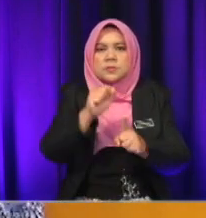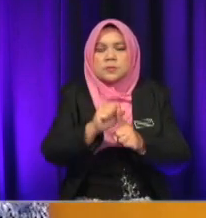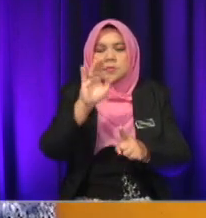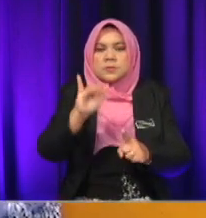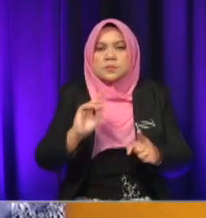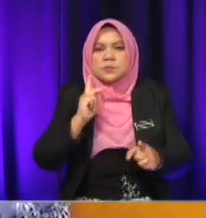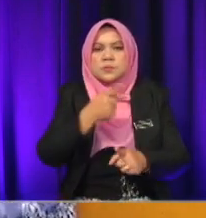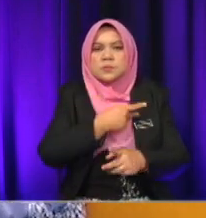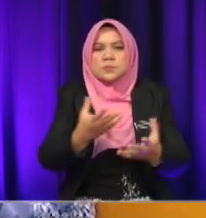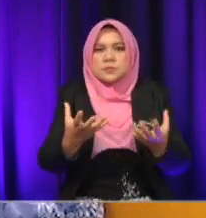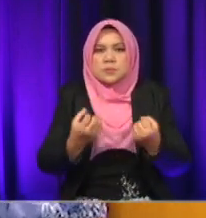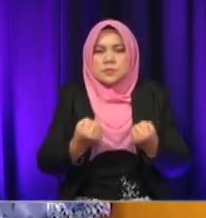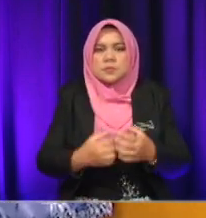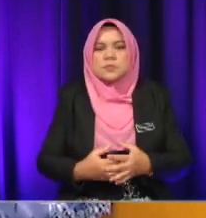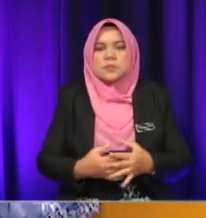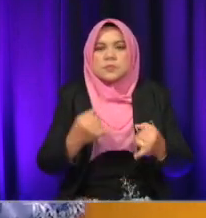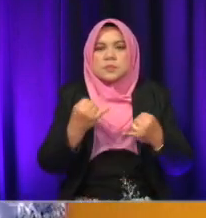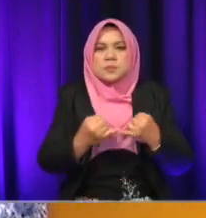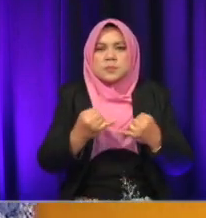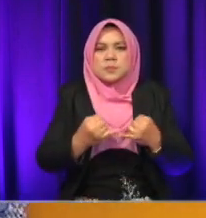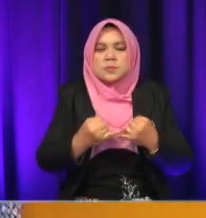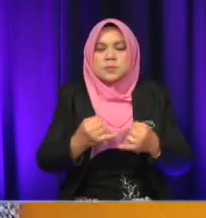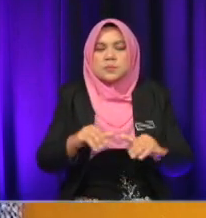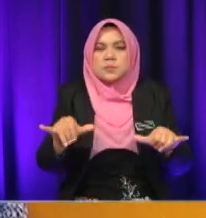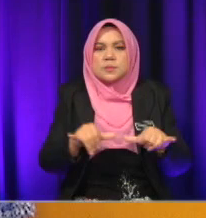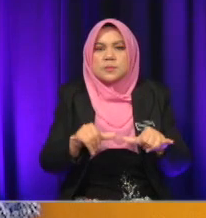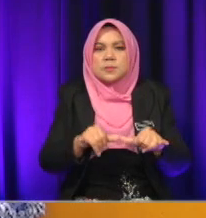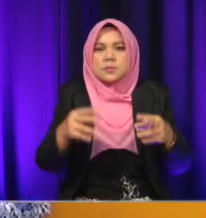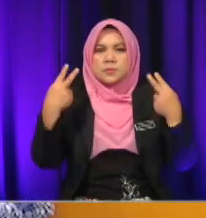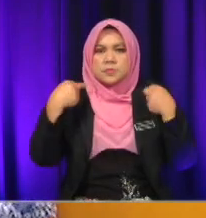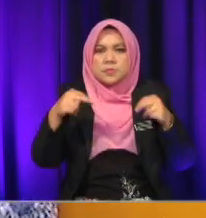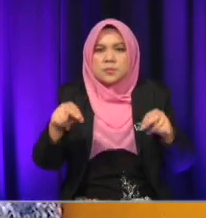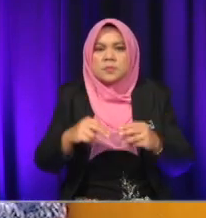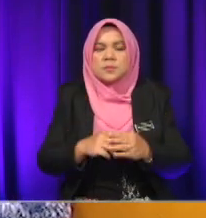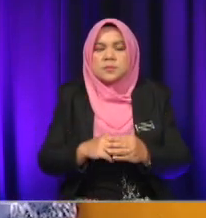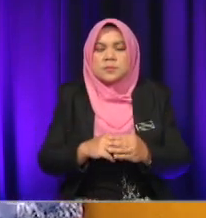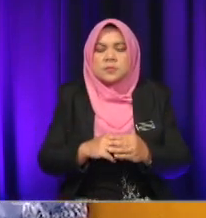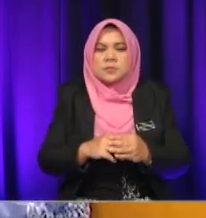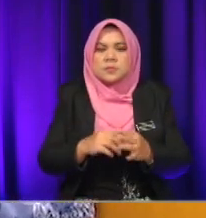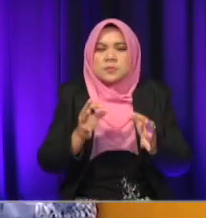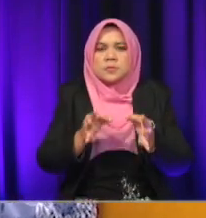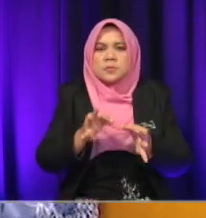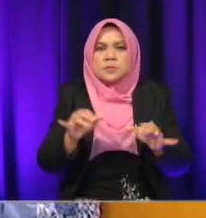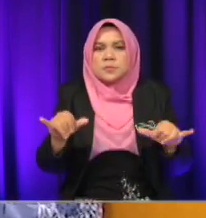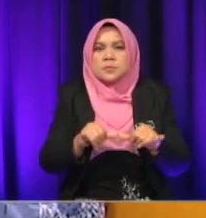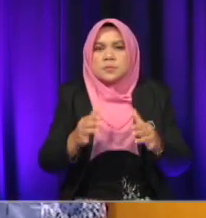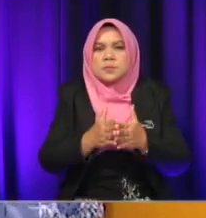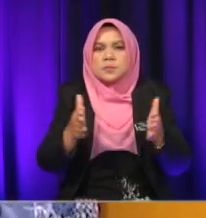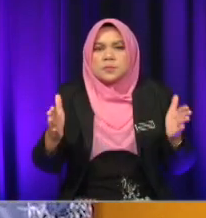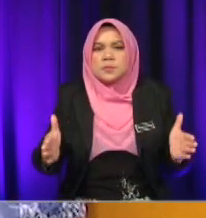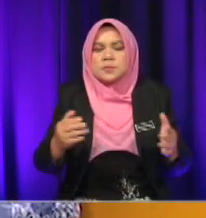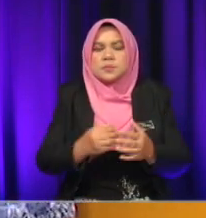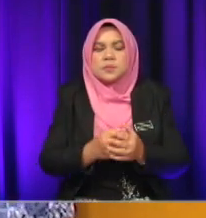nak tu. Okey, dan yang terakhir saiz perniagaan. Saiz perniagaan tu kalau yang saiz besar berskala besar